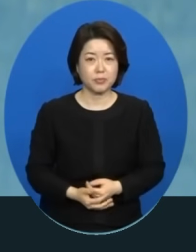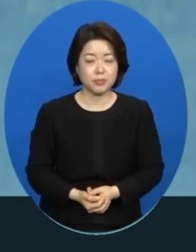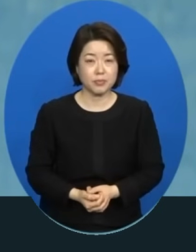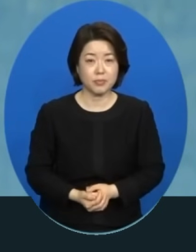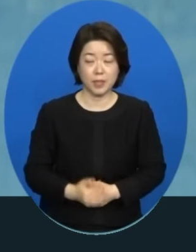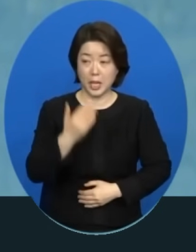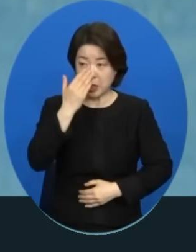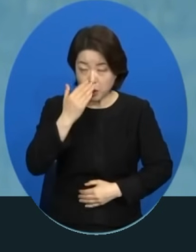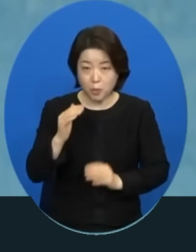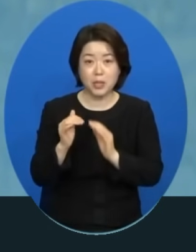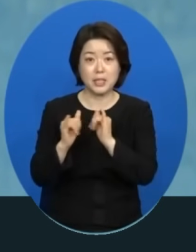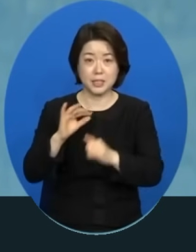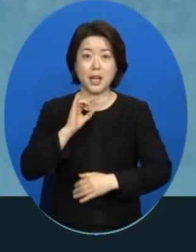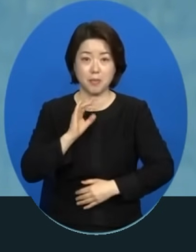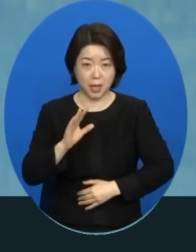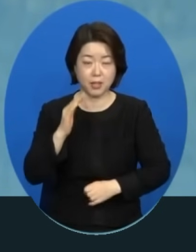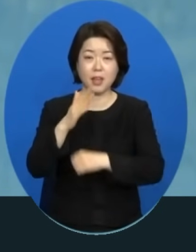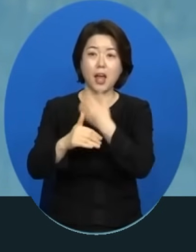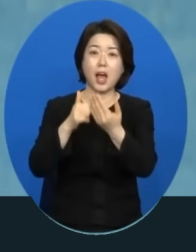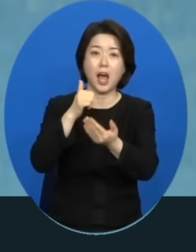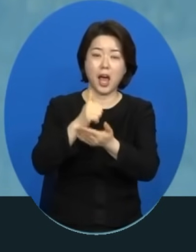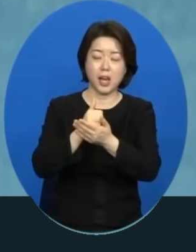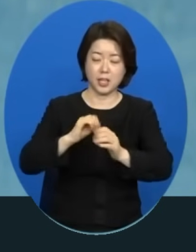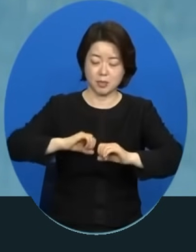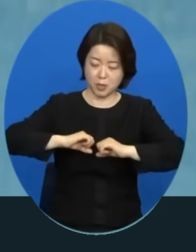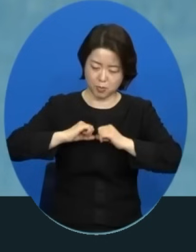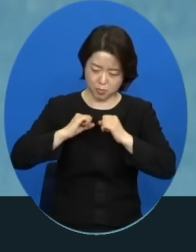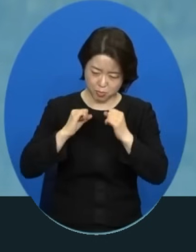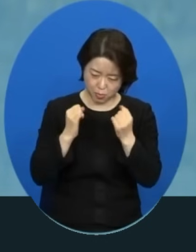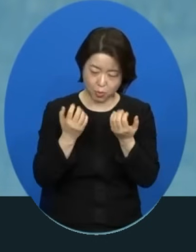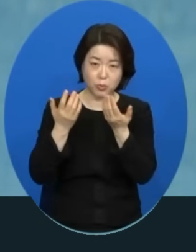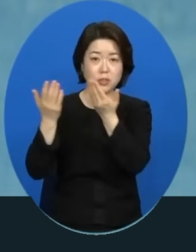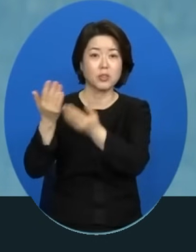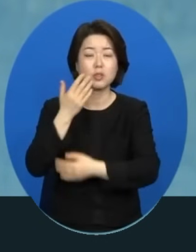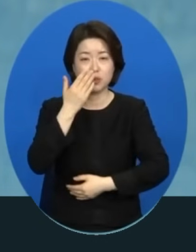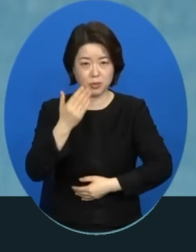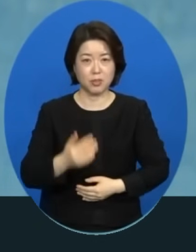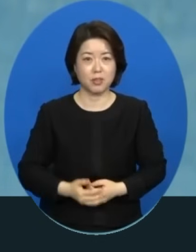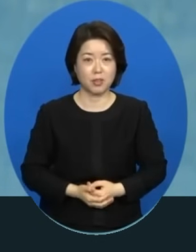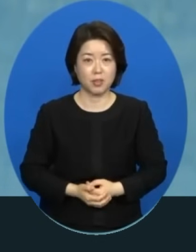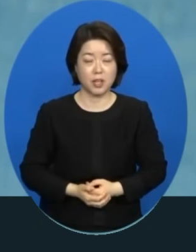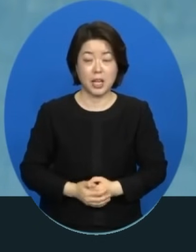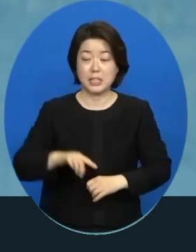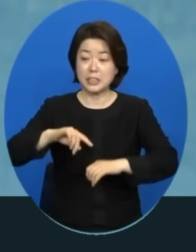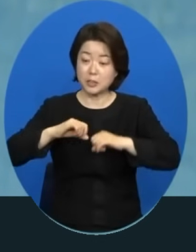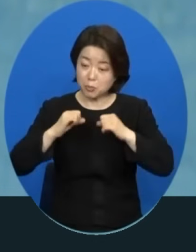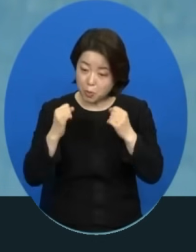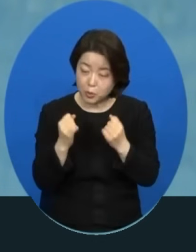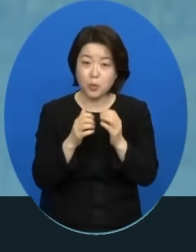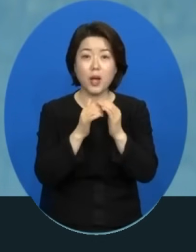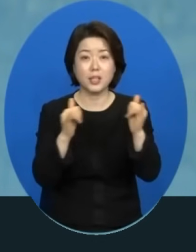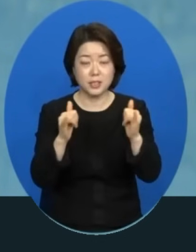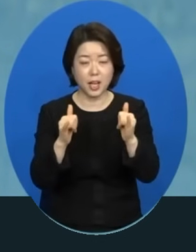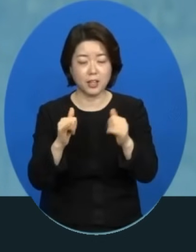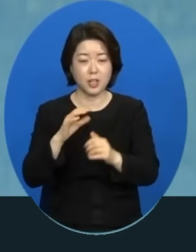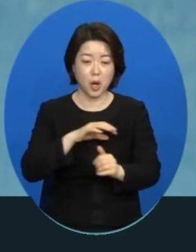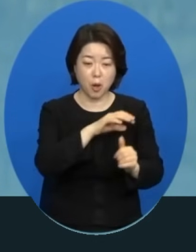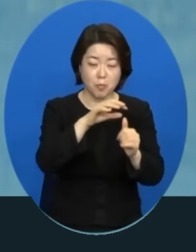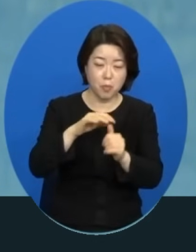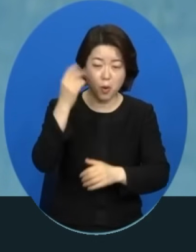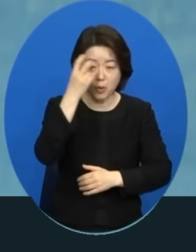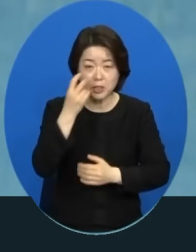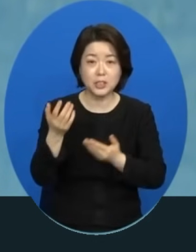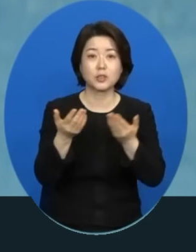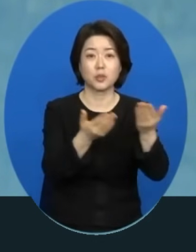겸손한 자만이 하나님께 복종하기 때문에 그렇습니다. 그리고 하나님은 그 복종한 자를 보호하시고 지키십니다.